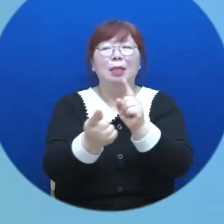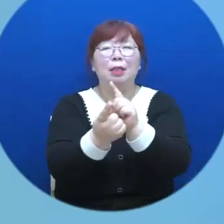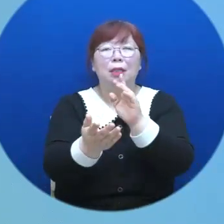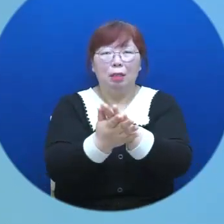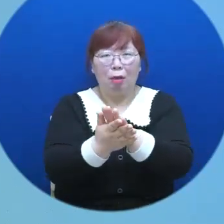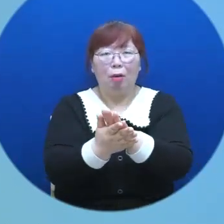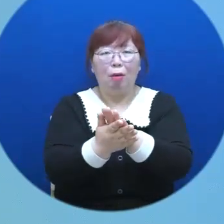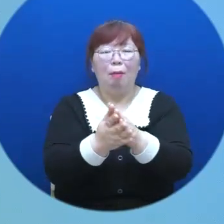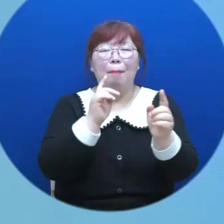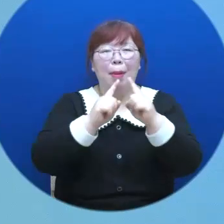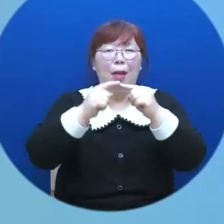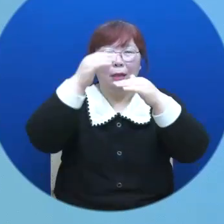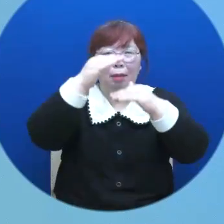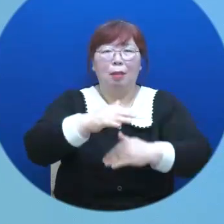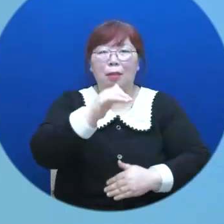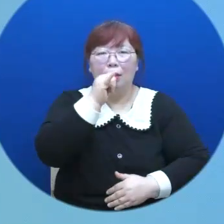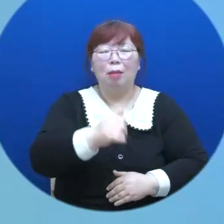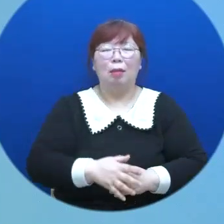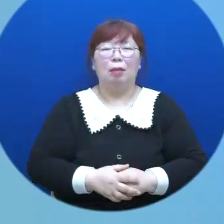내용이 있어요.